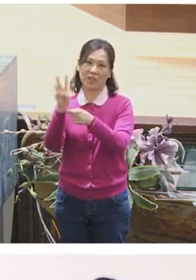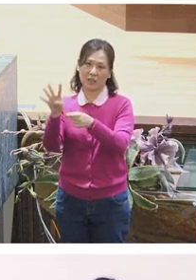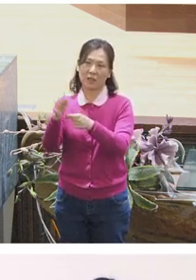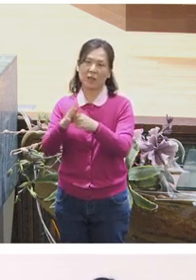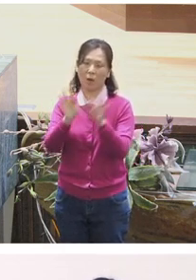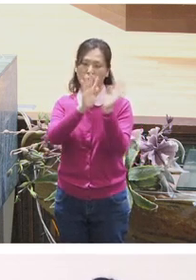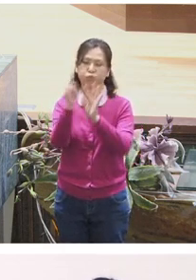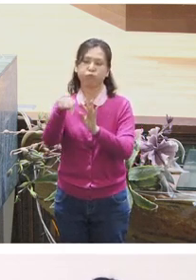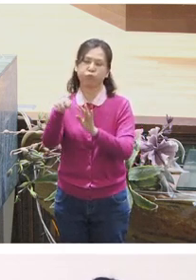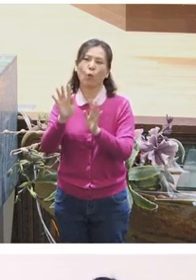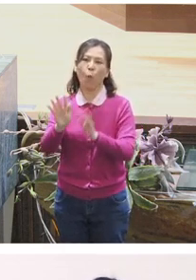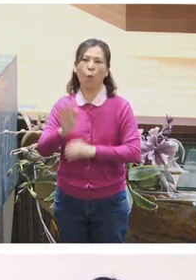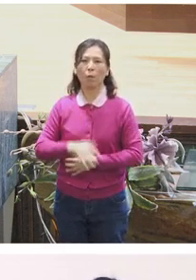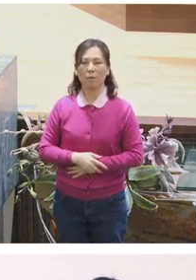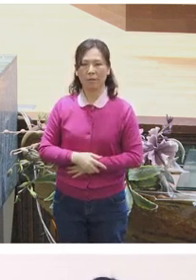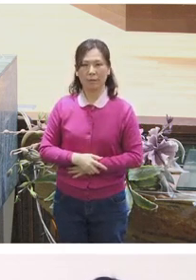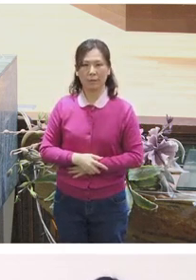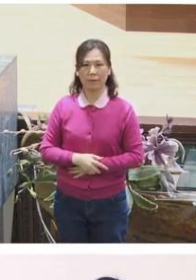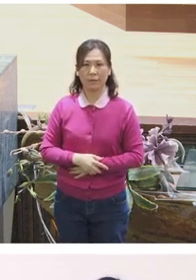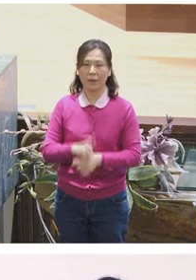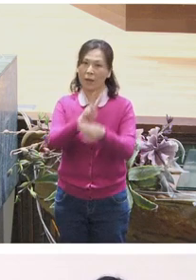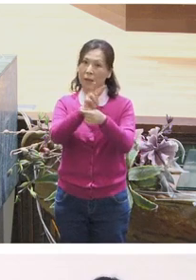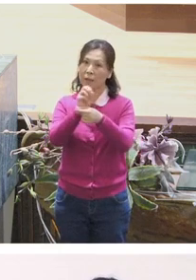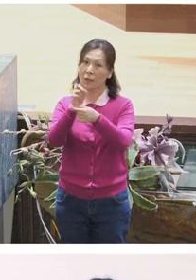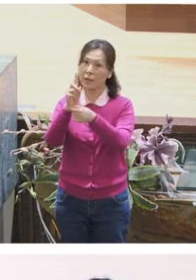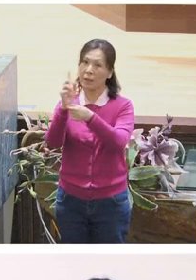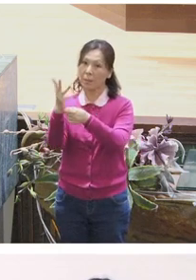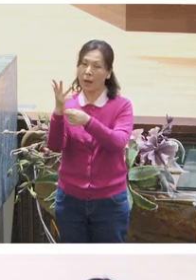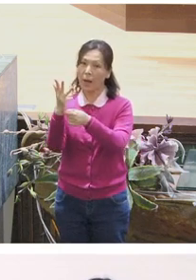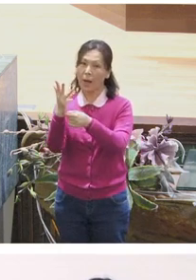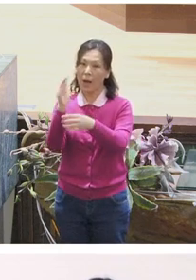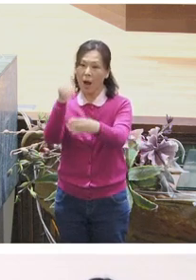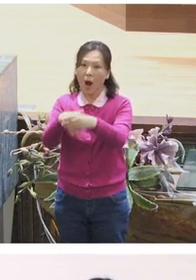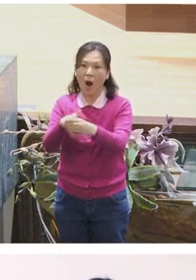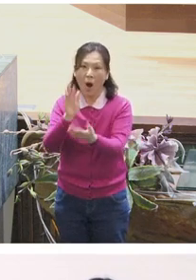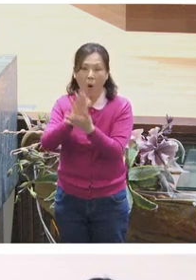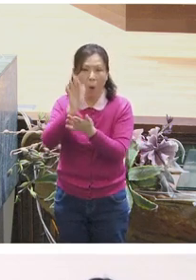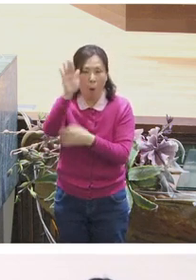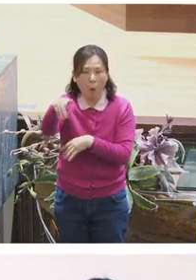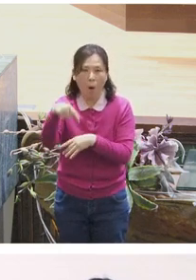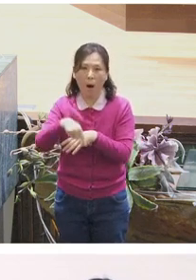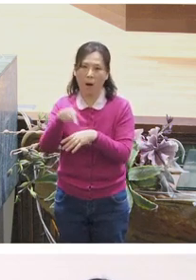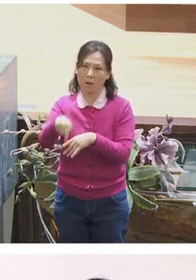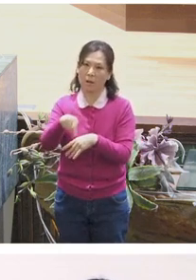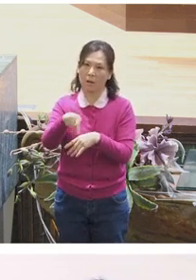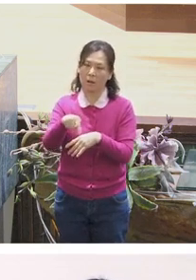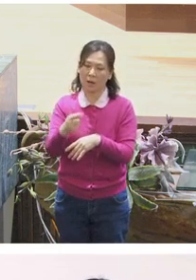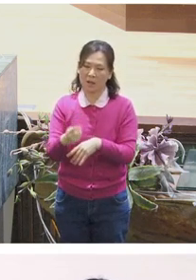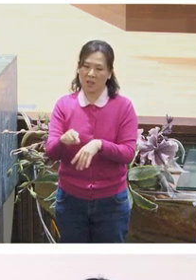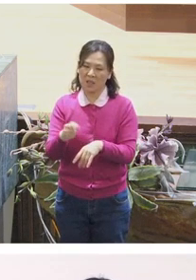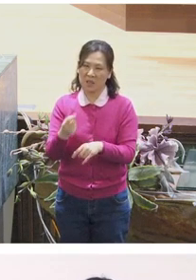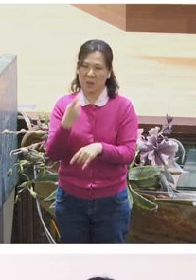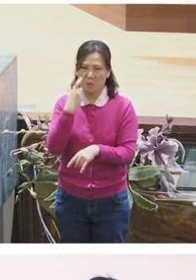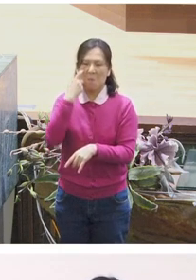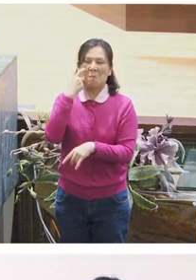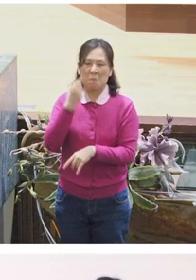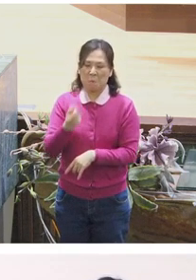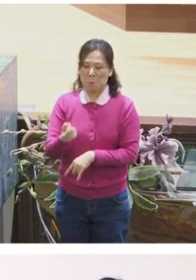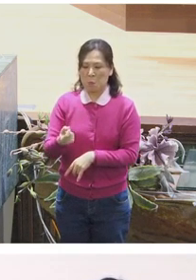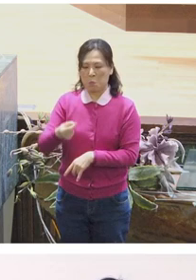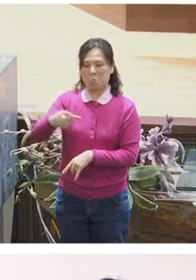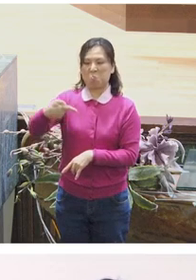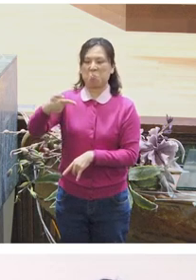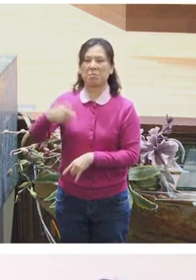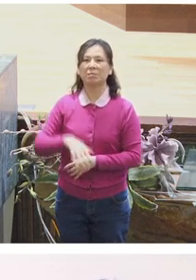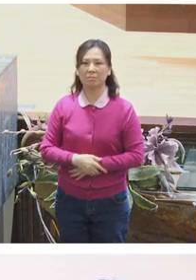情况。那当然就是在2018年选后，这个情况是更多了，这个确实是真的。